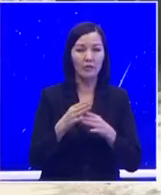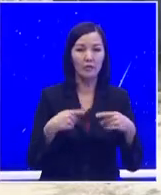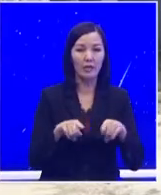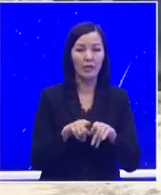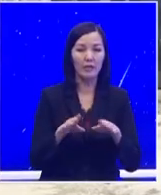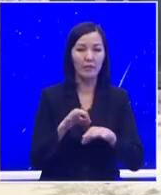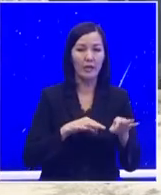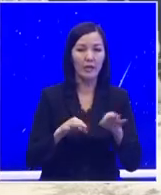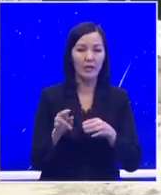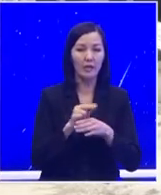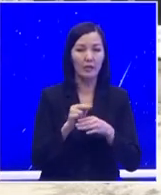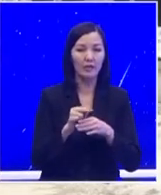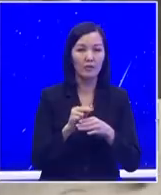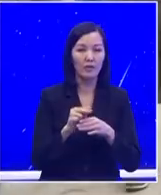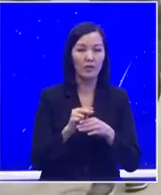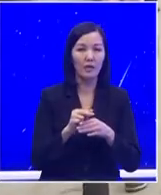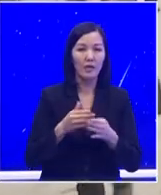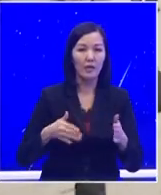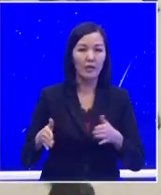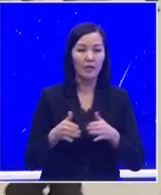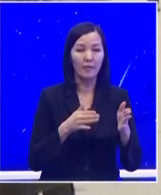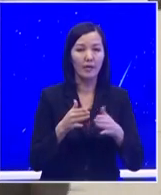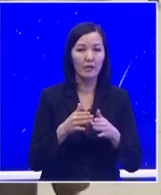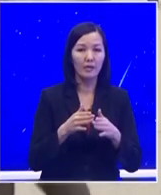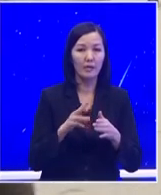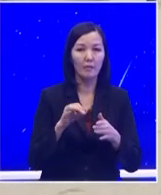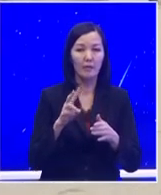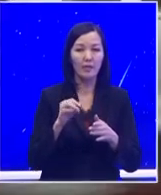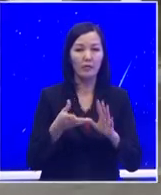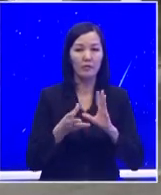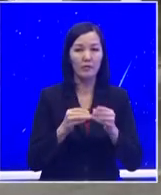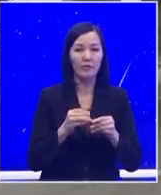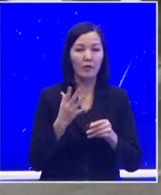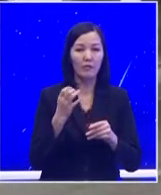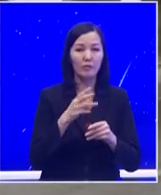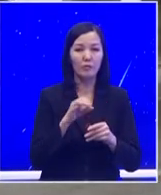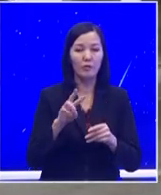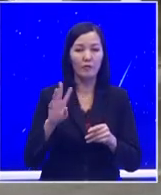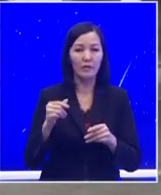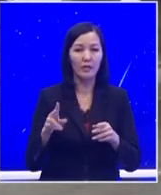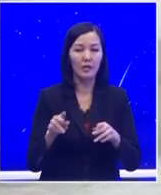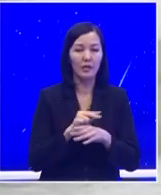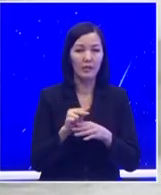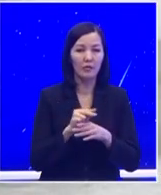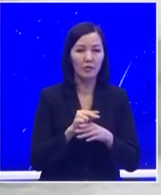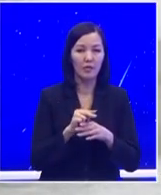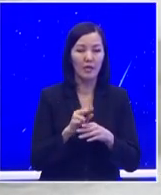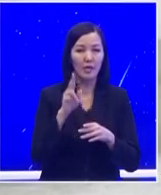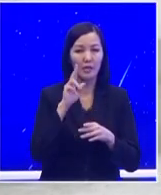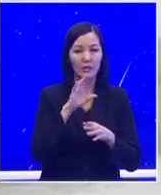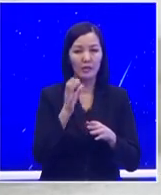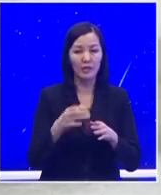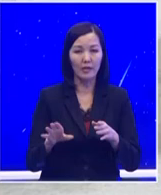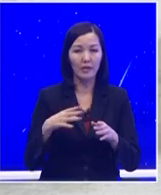проекты, как реконструкция тепловых магистральных сетей микрорайона «Металлург» на сумму около 500 миллионов тенге и реконструкция системы канализации на